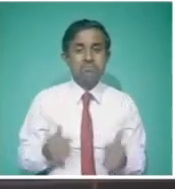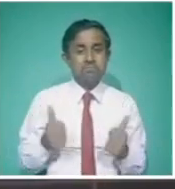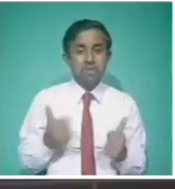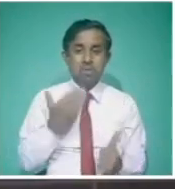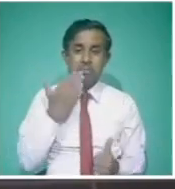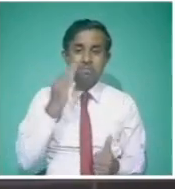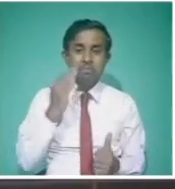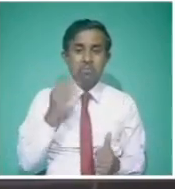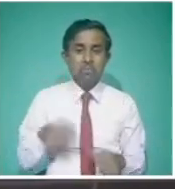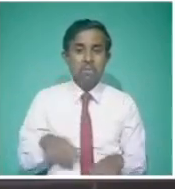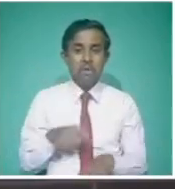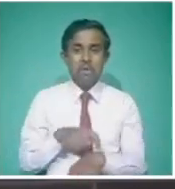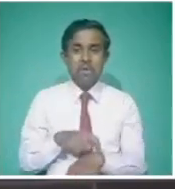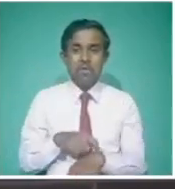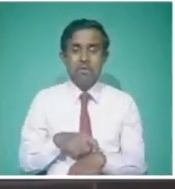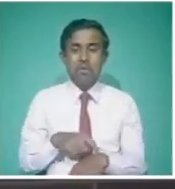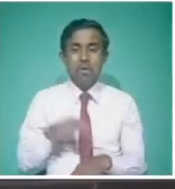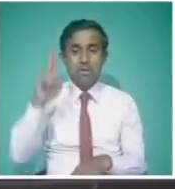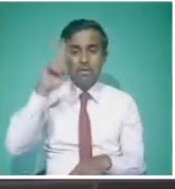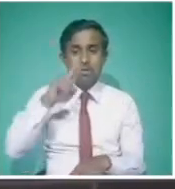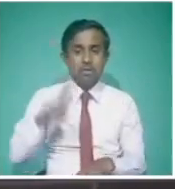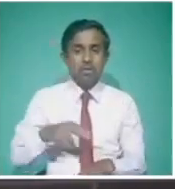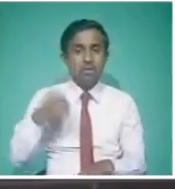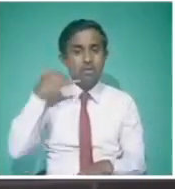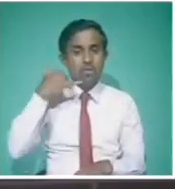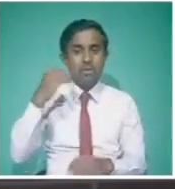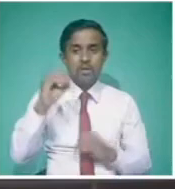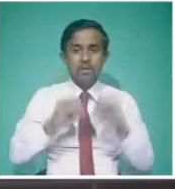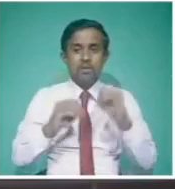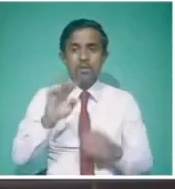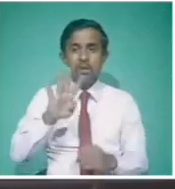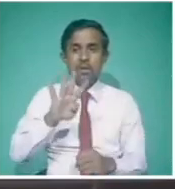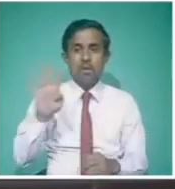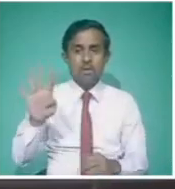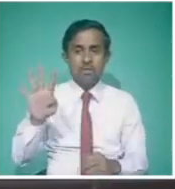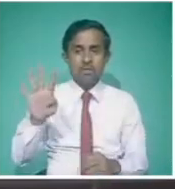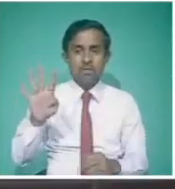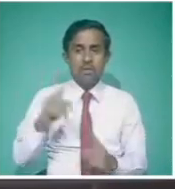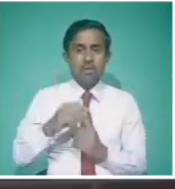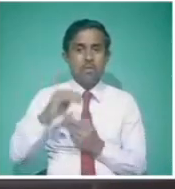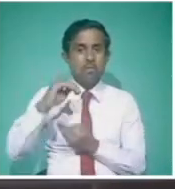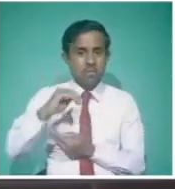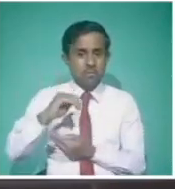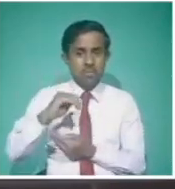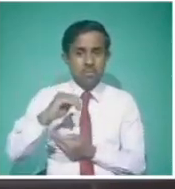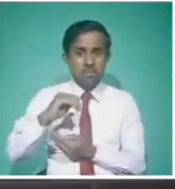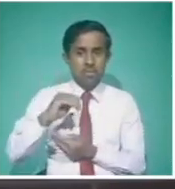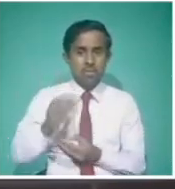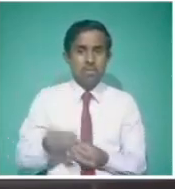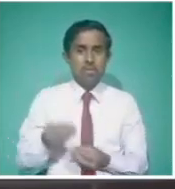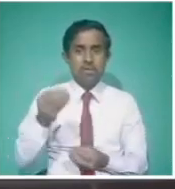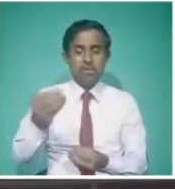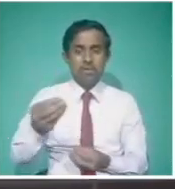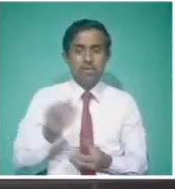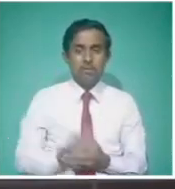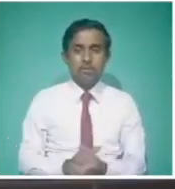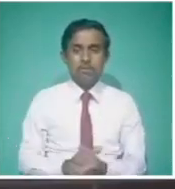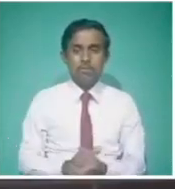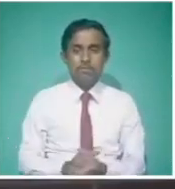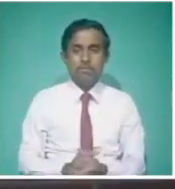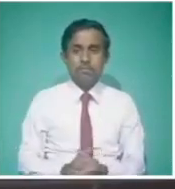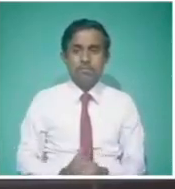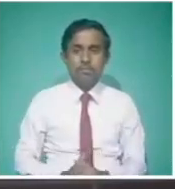ඉතාම දක්ෂ ලෙස මේ වෙනකොටත් ටෙලිකොම් ආයතනයේ 44% විතර පෞද්ගලික සමාගමට පවරා දීලා තියෙනවා.